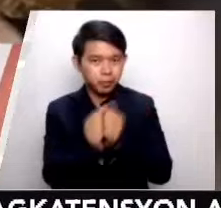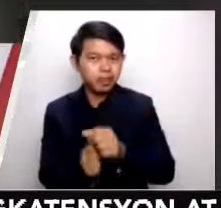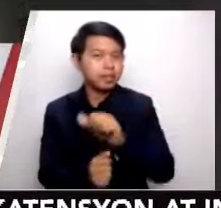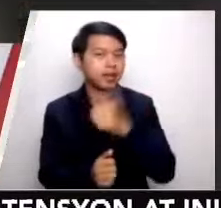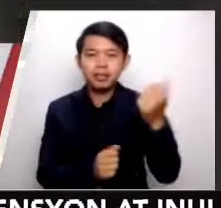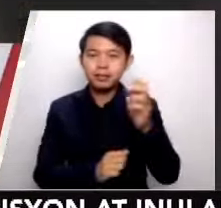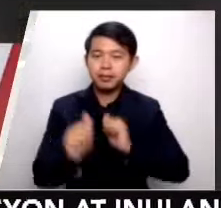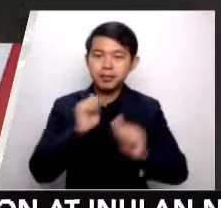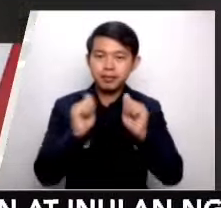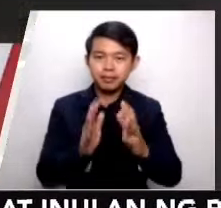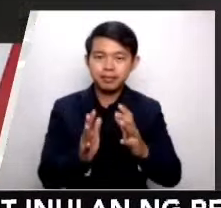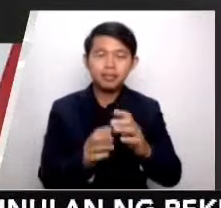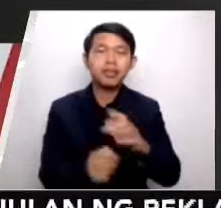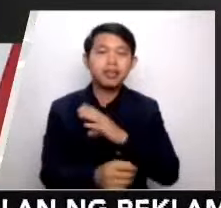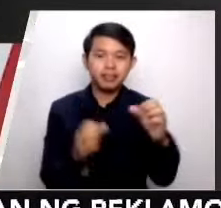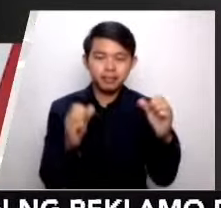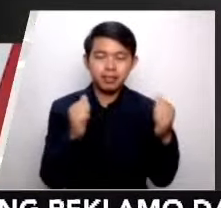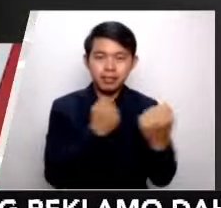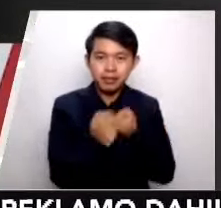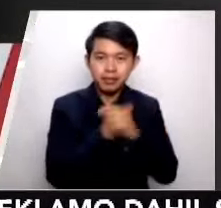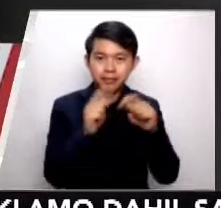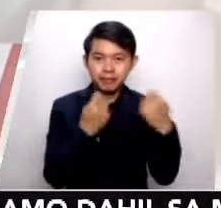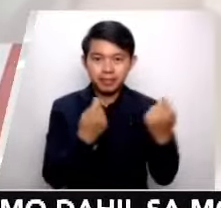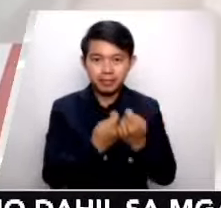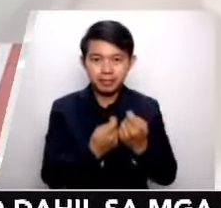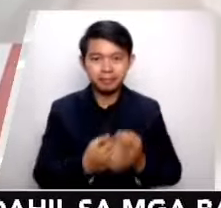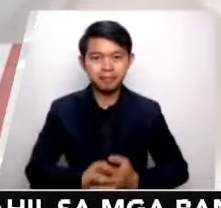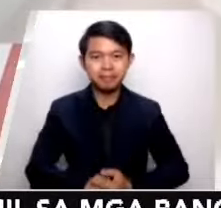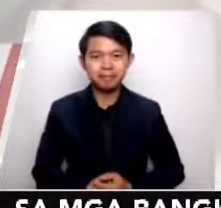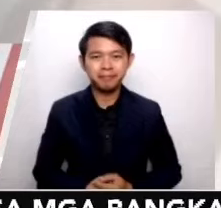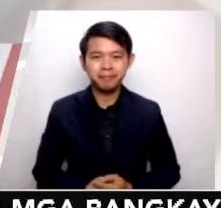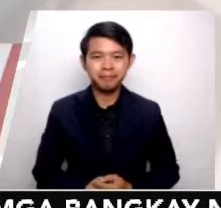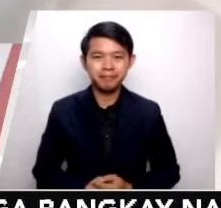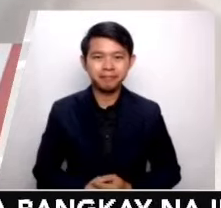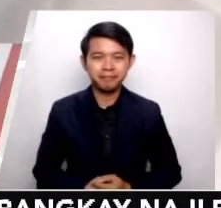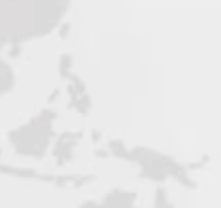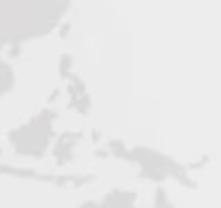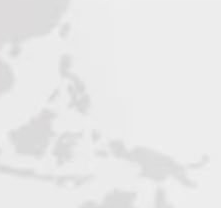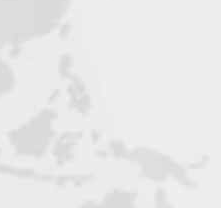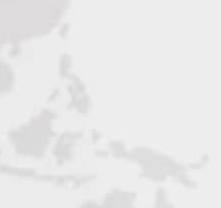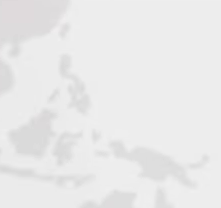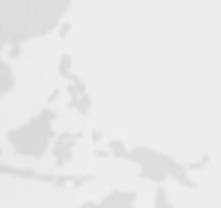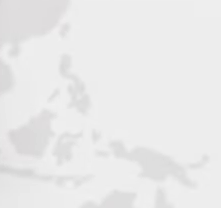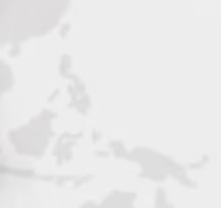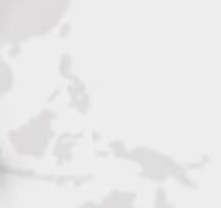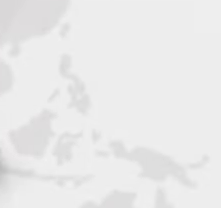Nelson Canlas nagbabalita para sa GMA Integrated News.